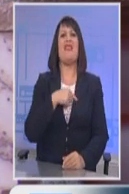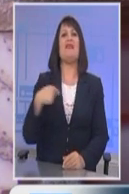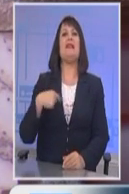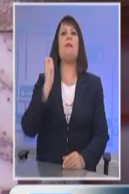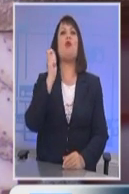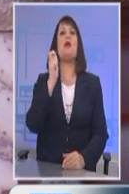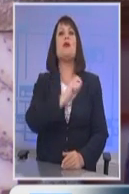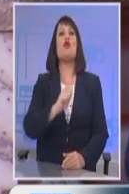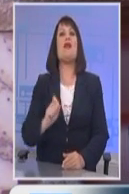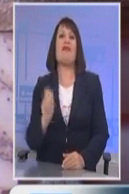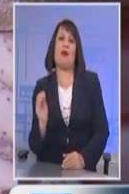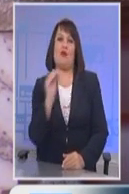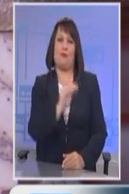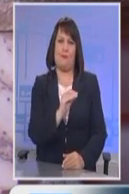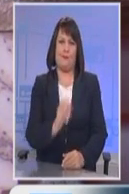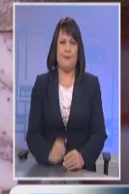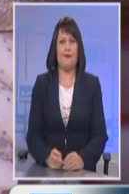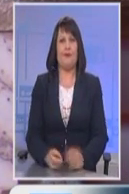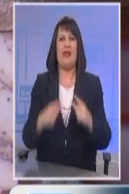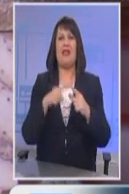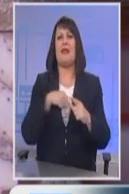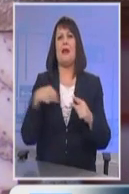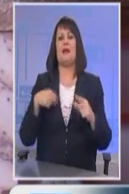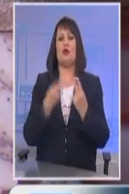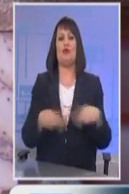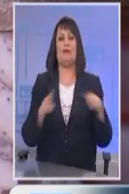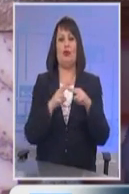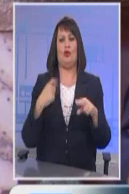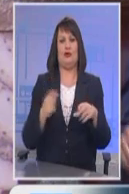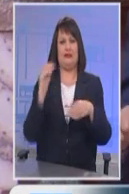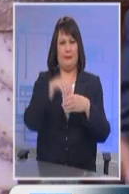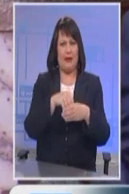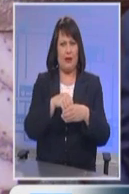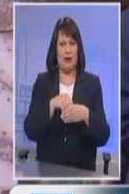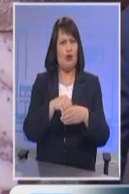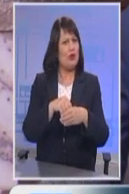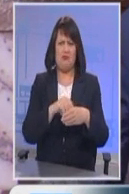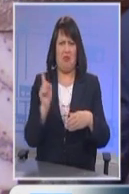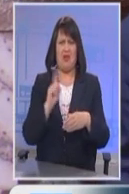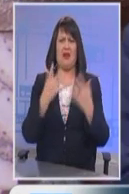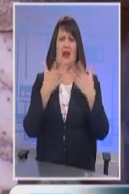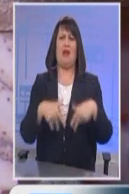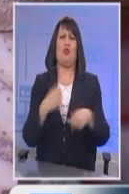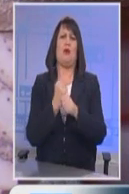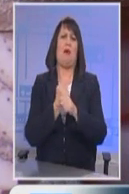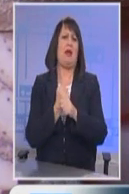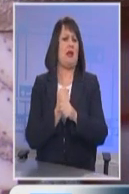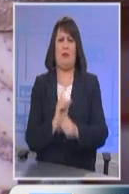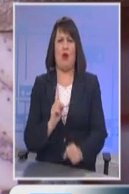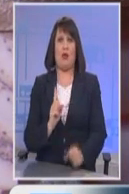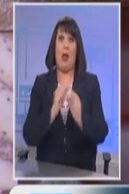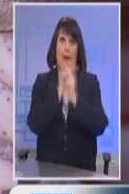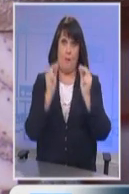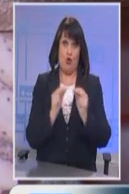Γραφείου. Η συμμετοχή σε Διοικητικό Συμβούλιο δεν αποτελεί λειτουργήμα ή επάγγελμα.